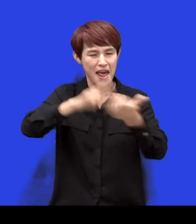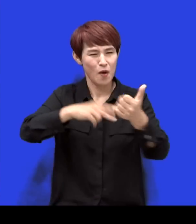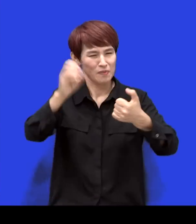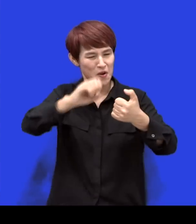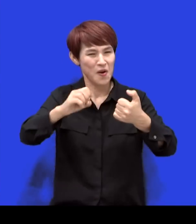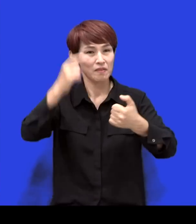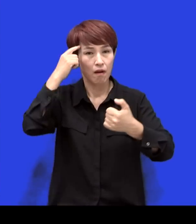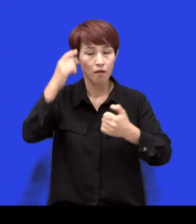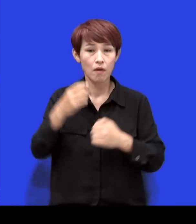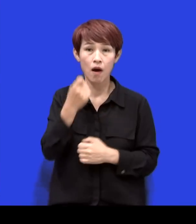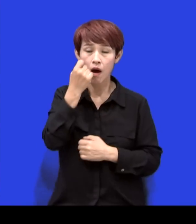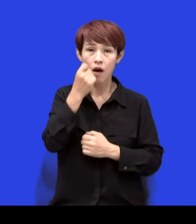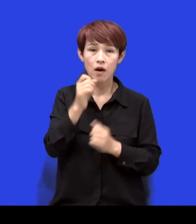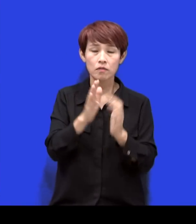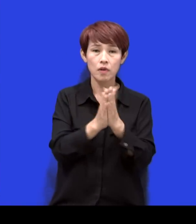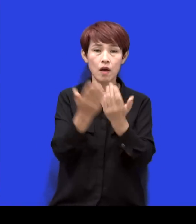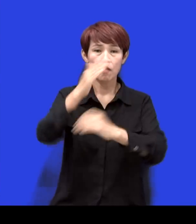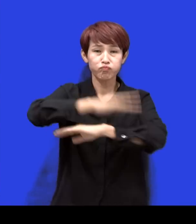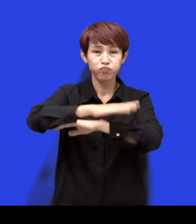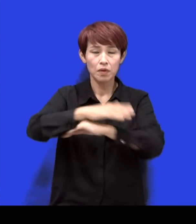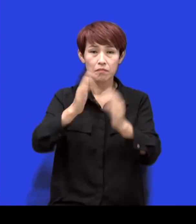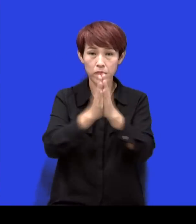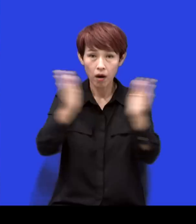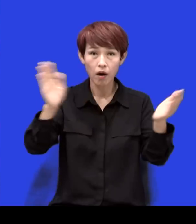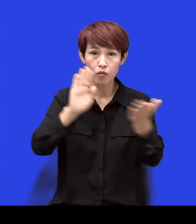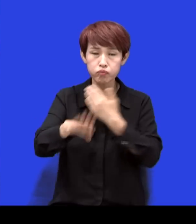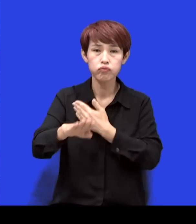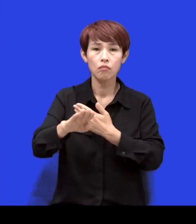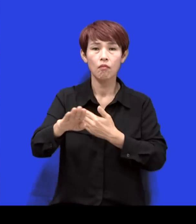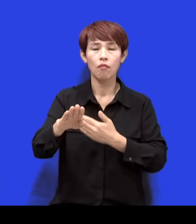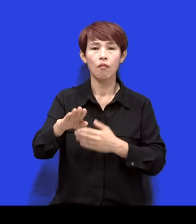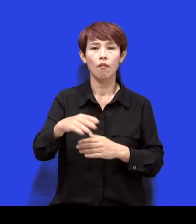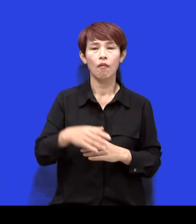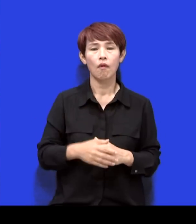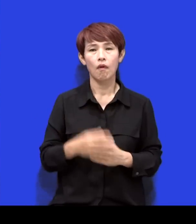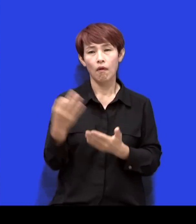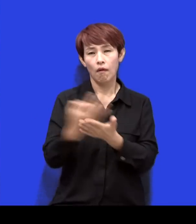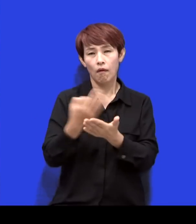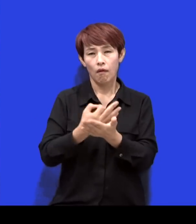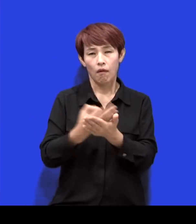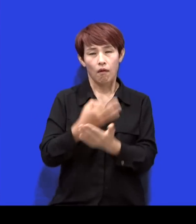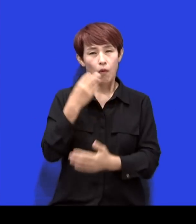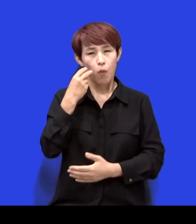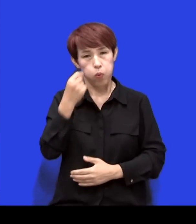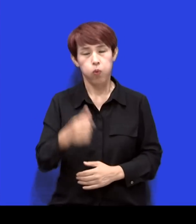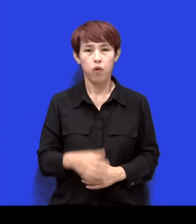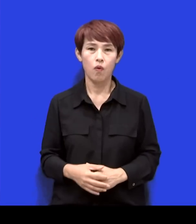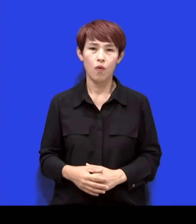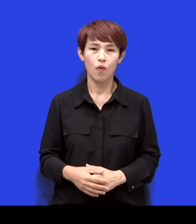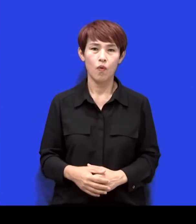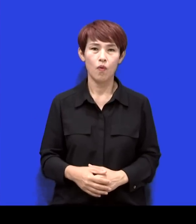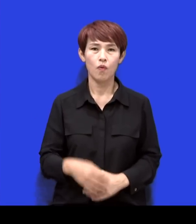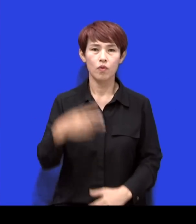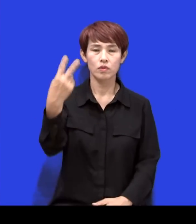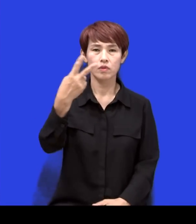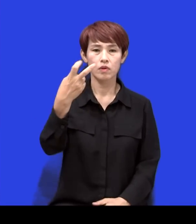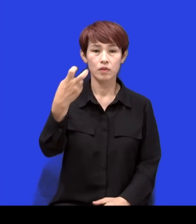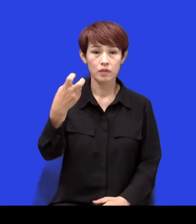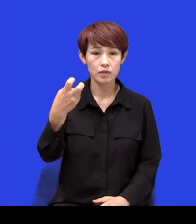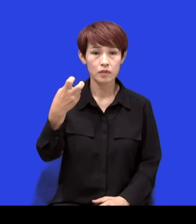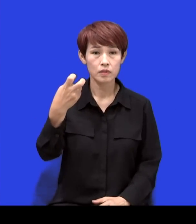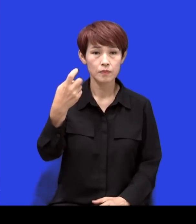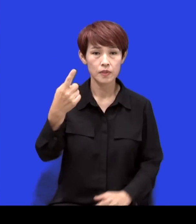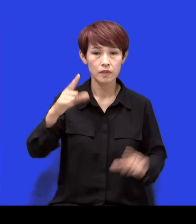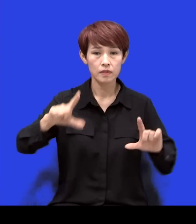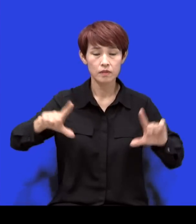정도 넘기고 야 이거 정말 망원동 브라더스만큼 파는 게 아닌가 저희끼리 좋아하다가 그 2021년 6월 달에 이제